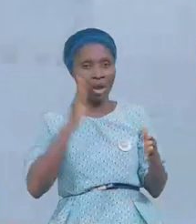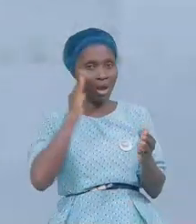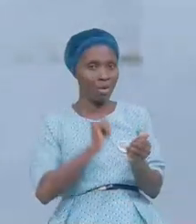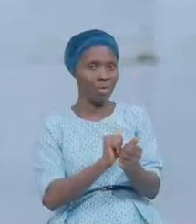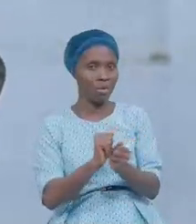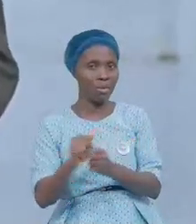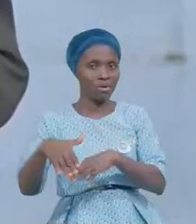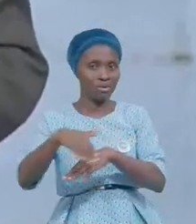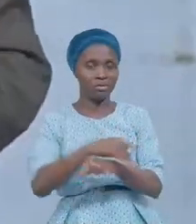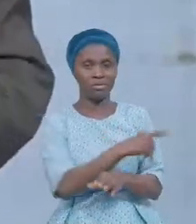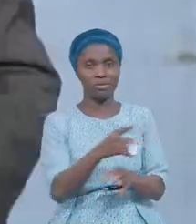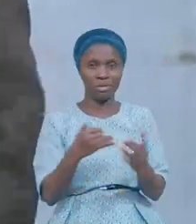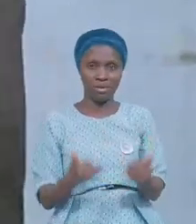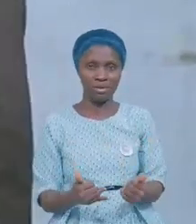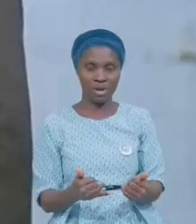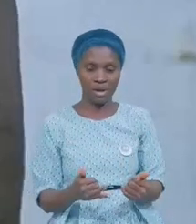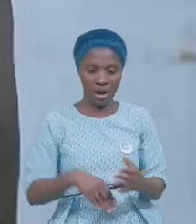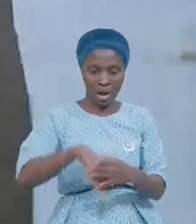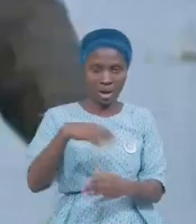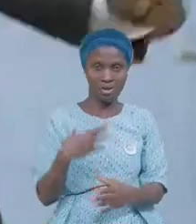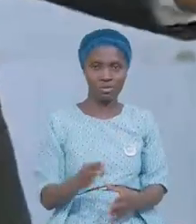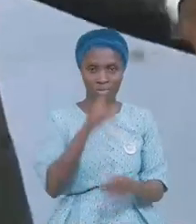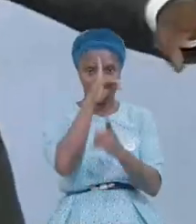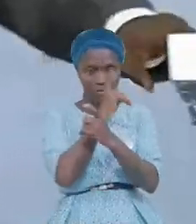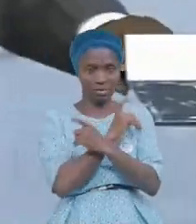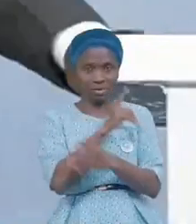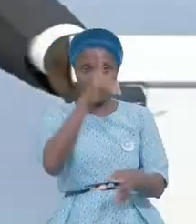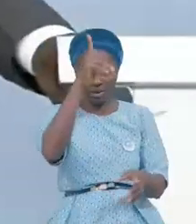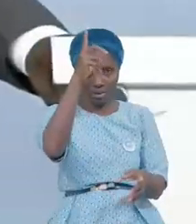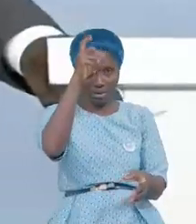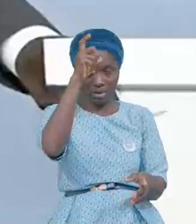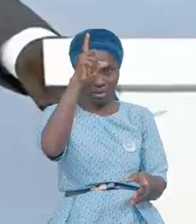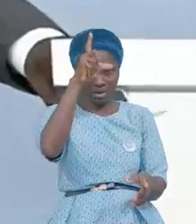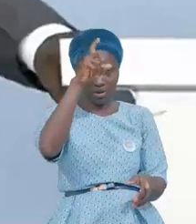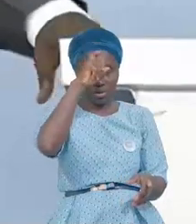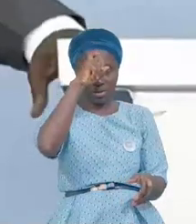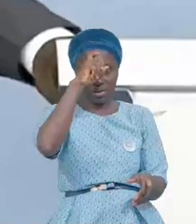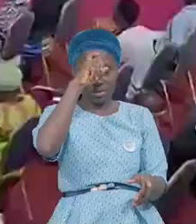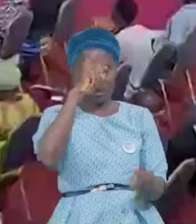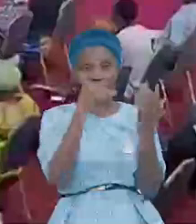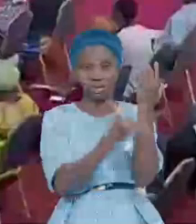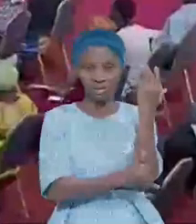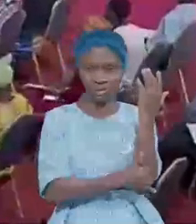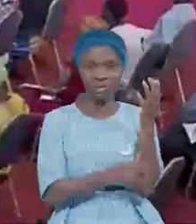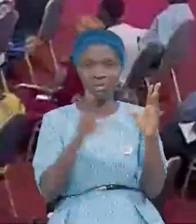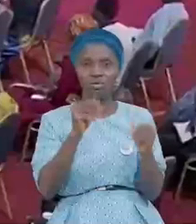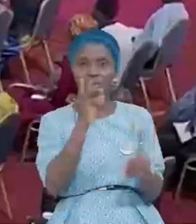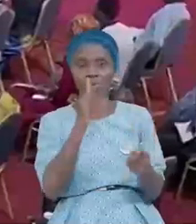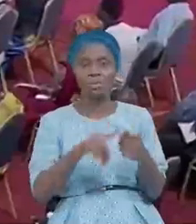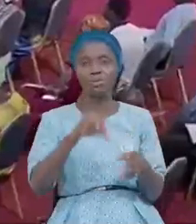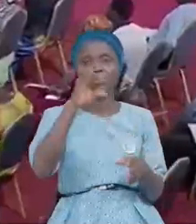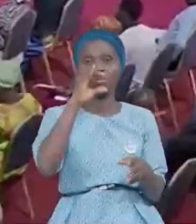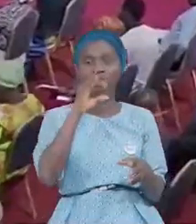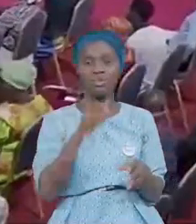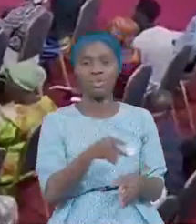il est sorti d'Égypte. Il n'y a pas d'eau à boire. Le juste vivra par la foi.